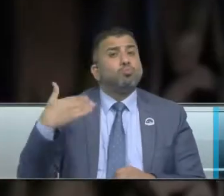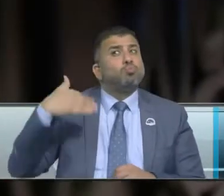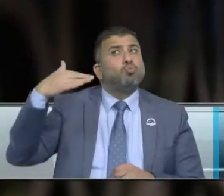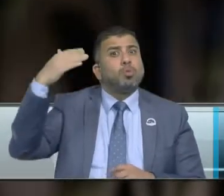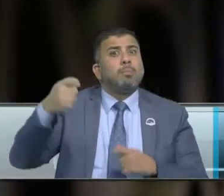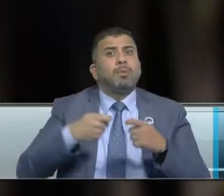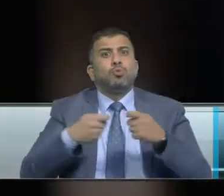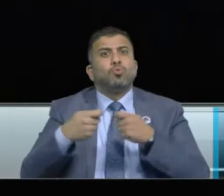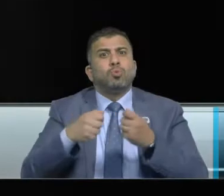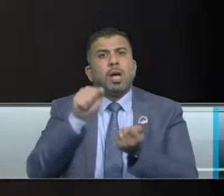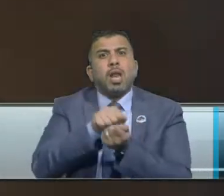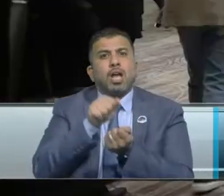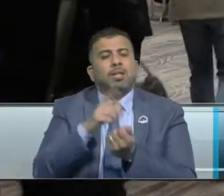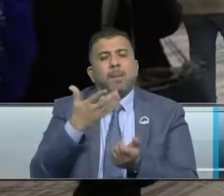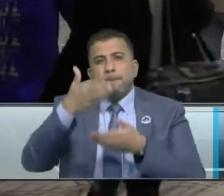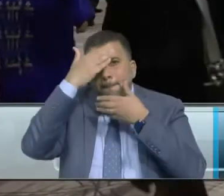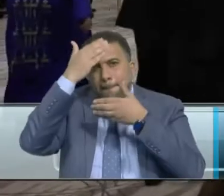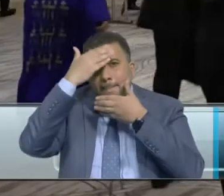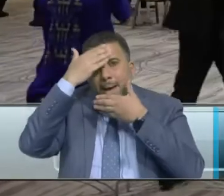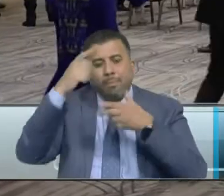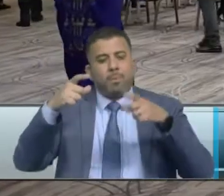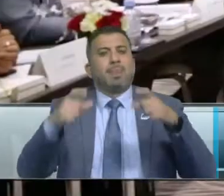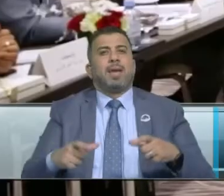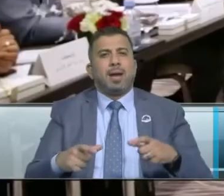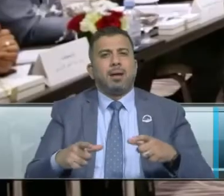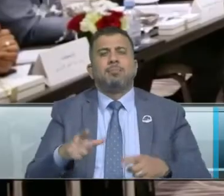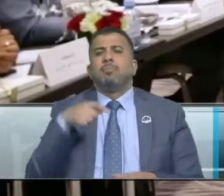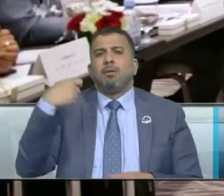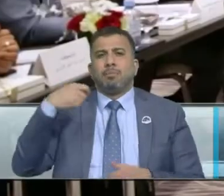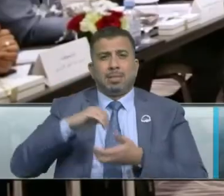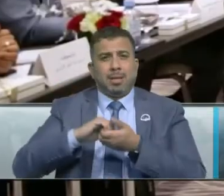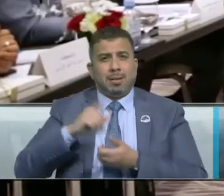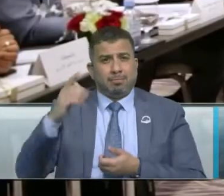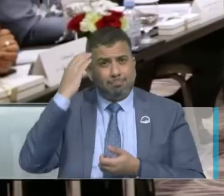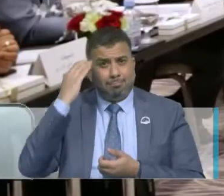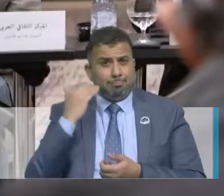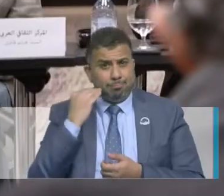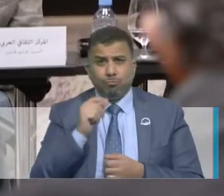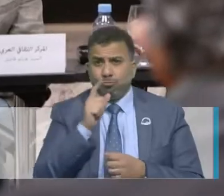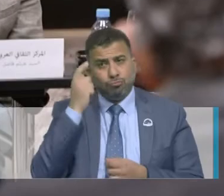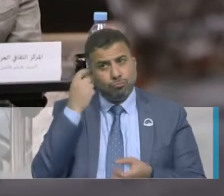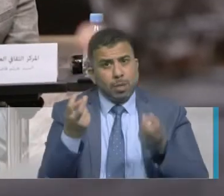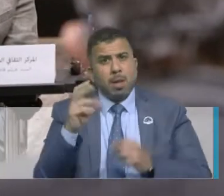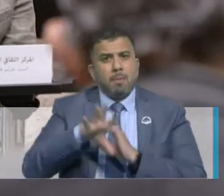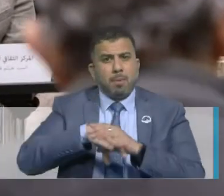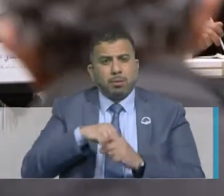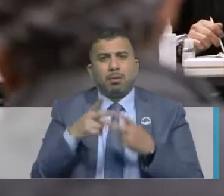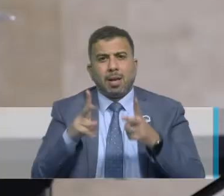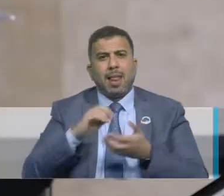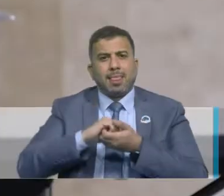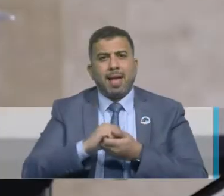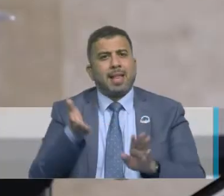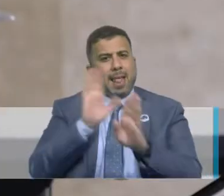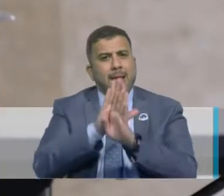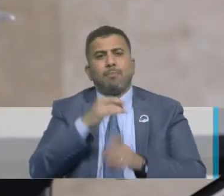سوق النشر في المغرب والمنطقة. واستعرضت رئيسة الاتحاد الدولي للناشرين المبادرات والمشاريع التي